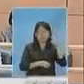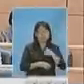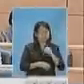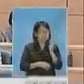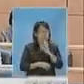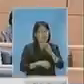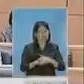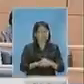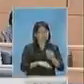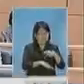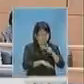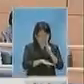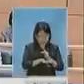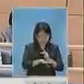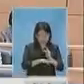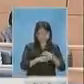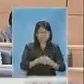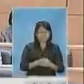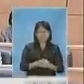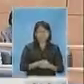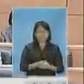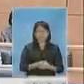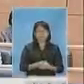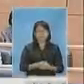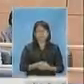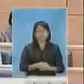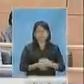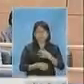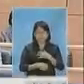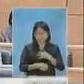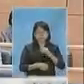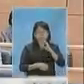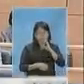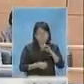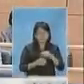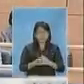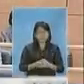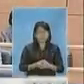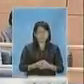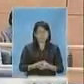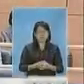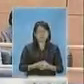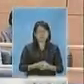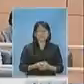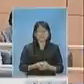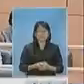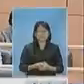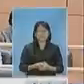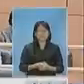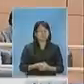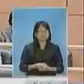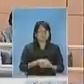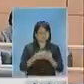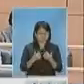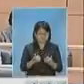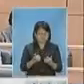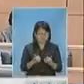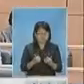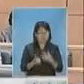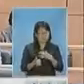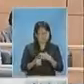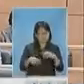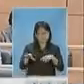ประธานที่เคารพครับสุดท้ายผมอยากจะกราบเรียนท่านว่าเวลาเราเดินหน้าเรื่องการปรอง